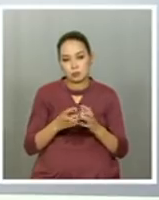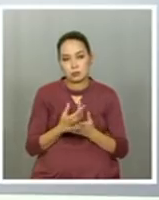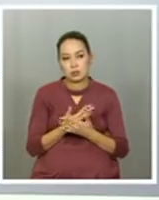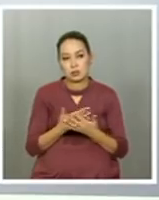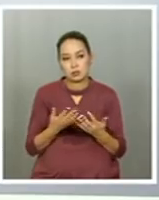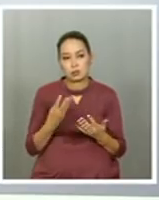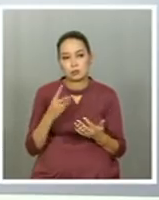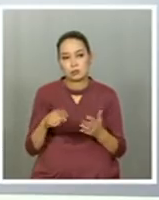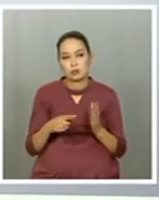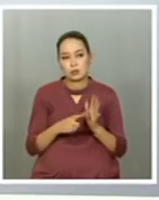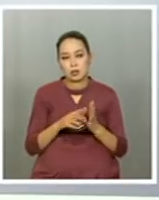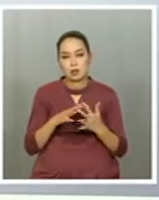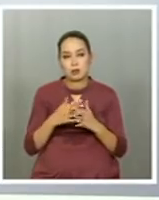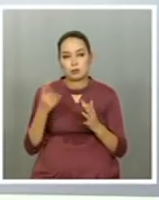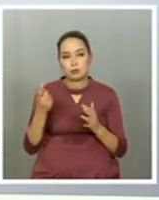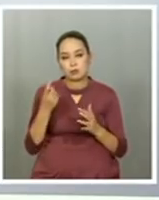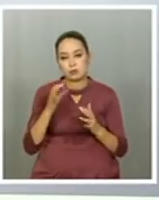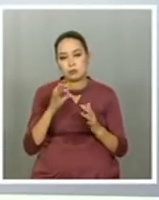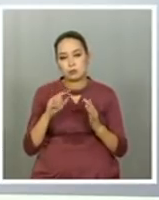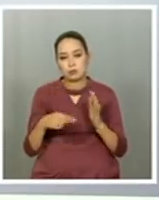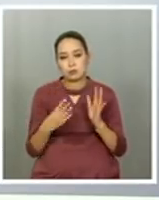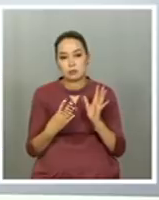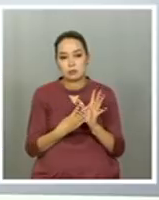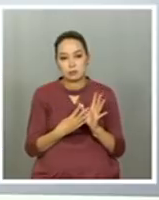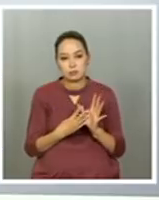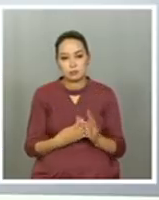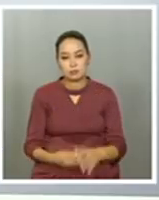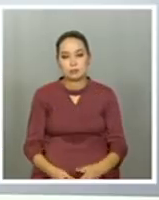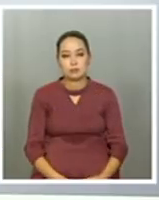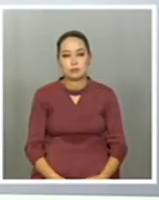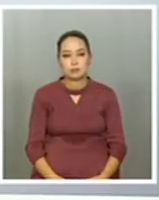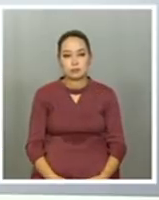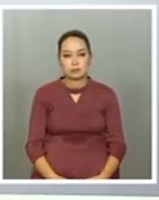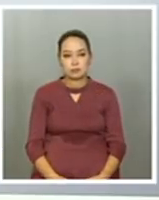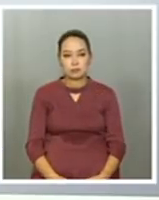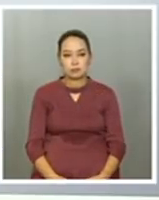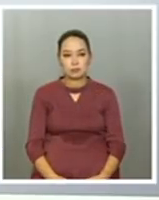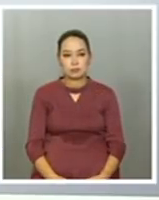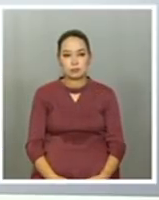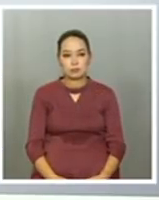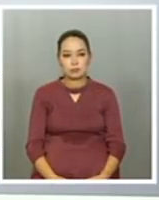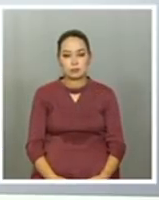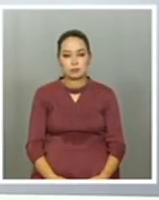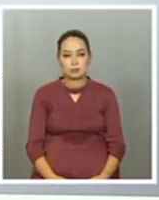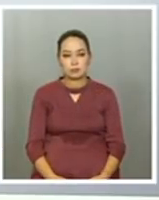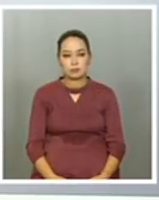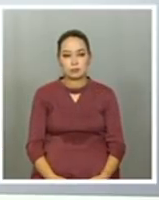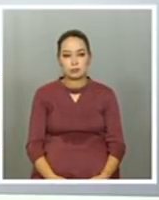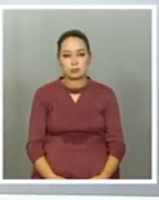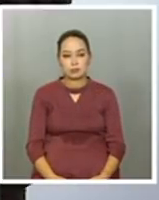ауыл шаруашылығы саласында 0,9 пайыз өсім байқалған екен.